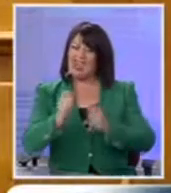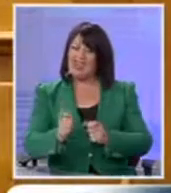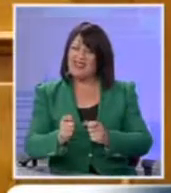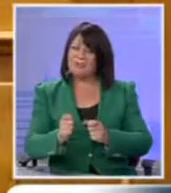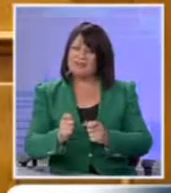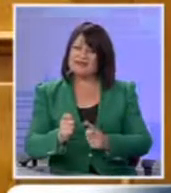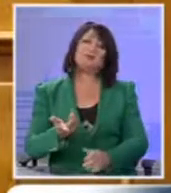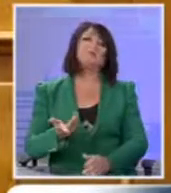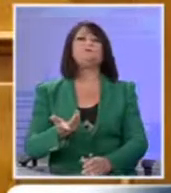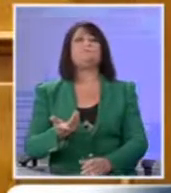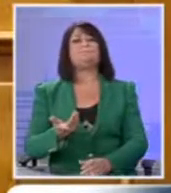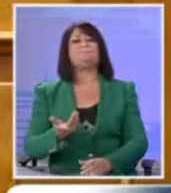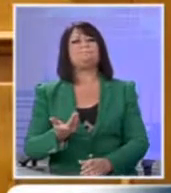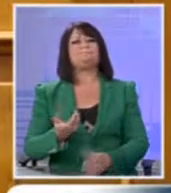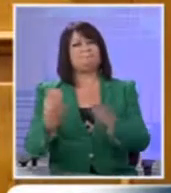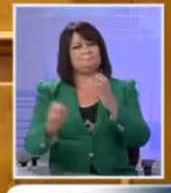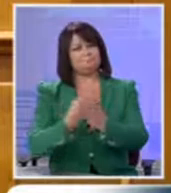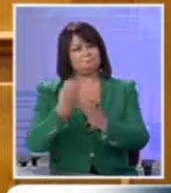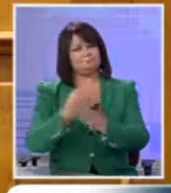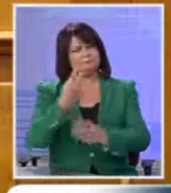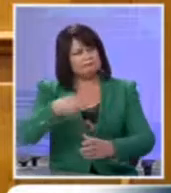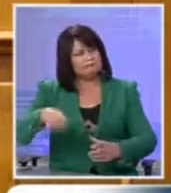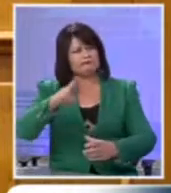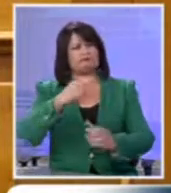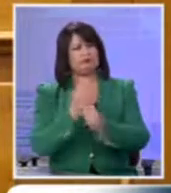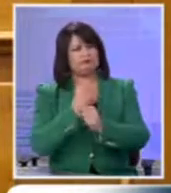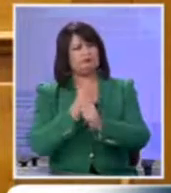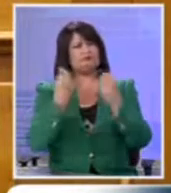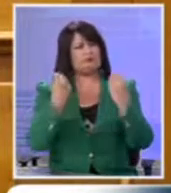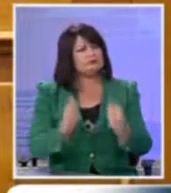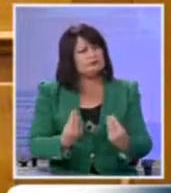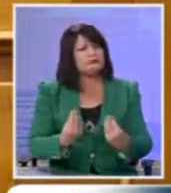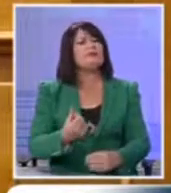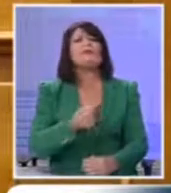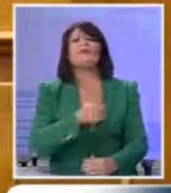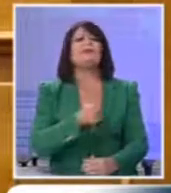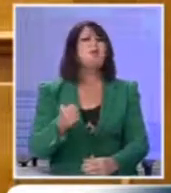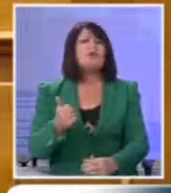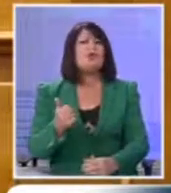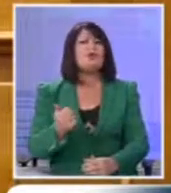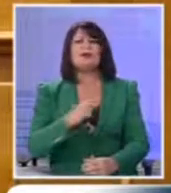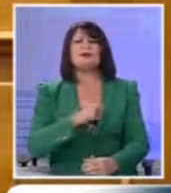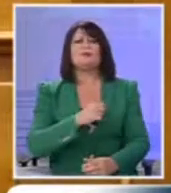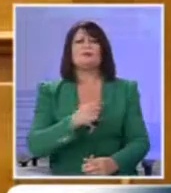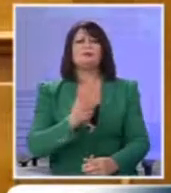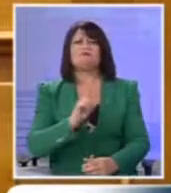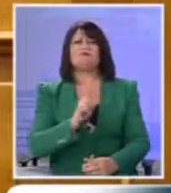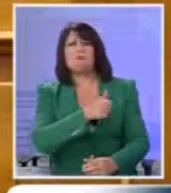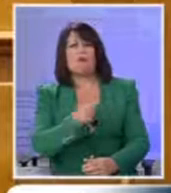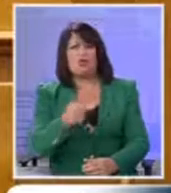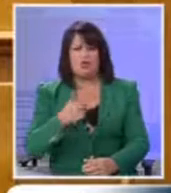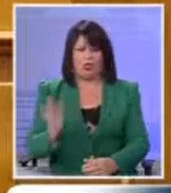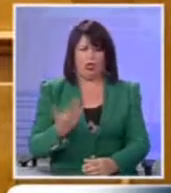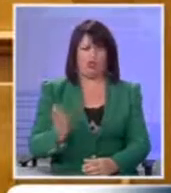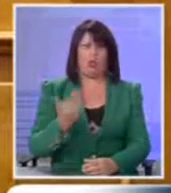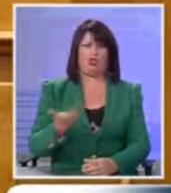της αύξησης της παραγωγικότητας και όχι με την έννοια της απόλυσης